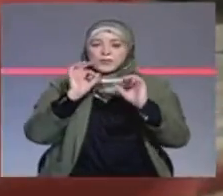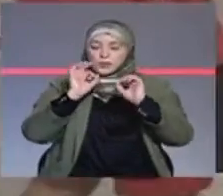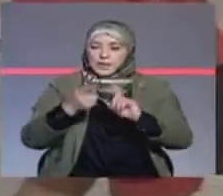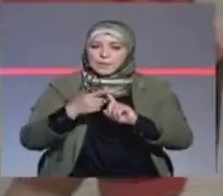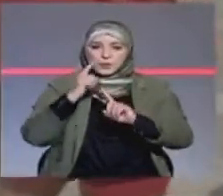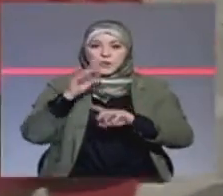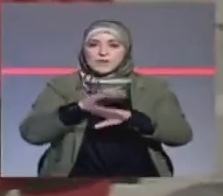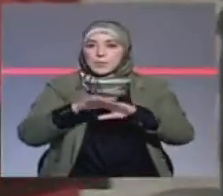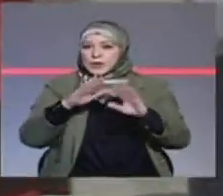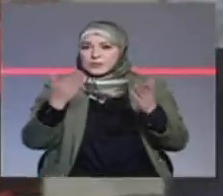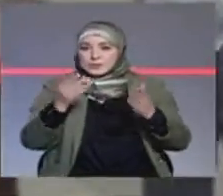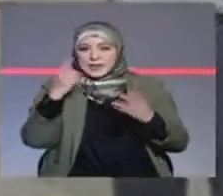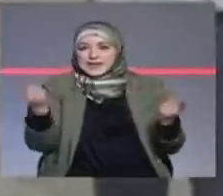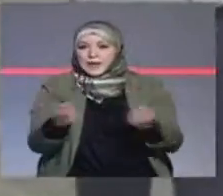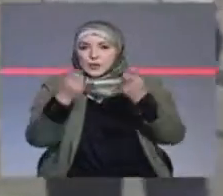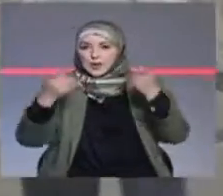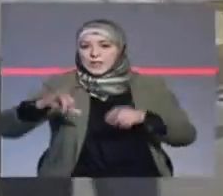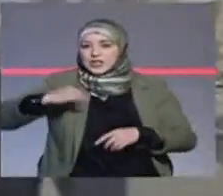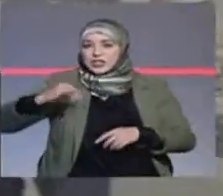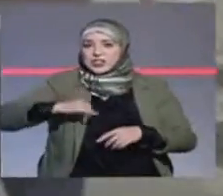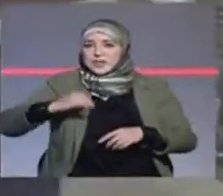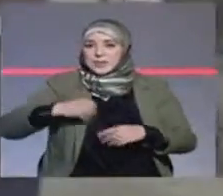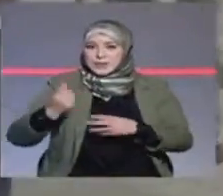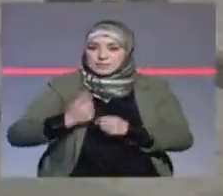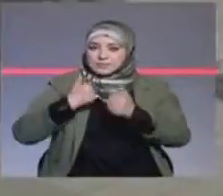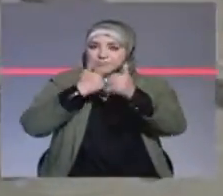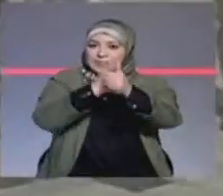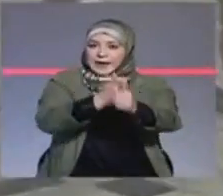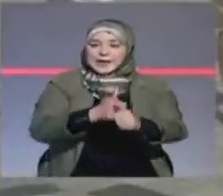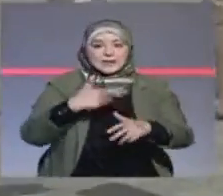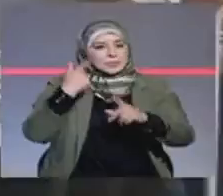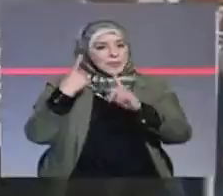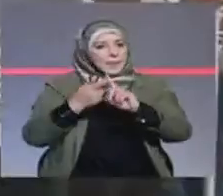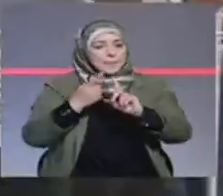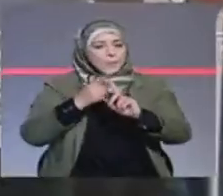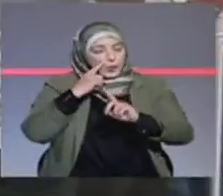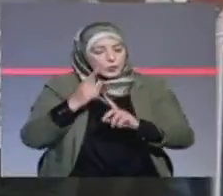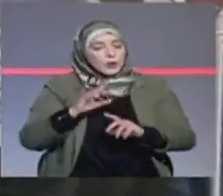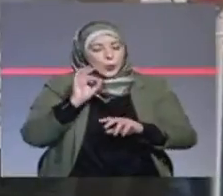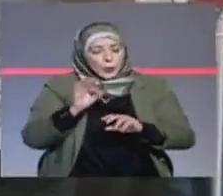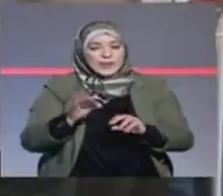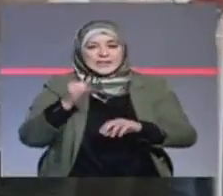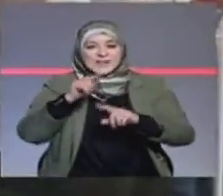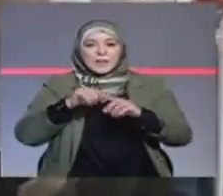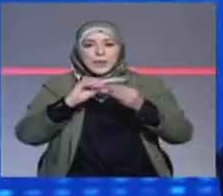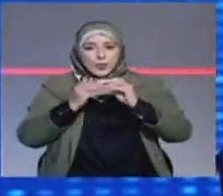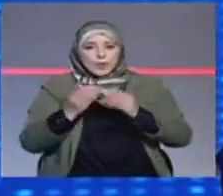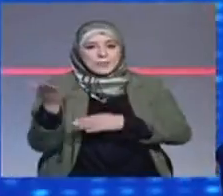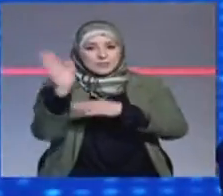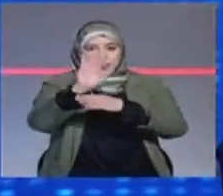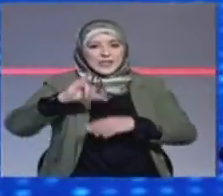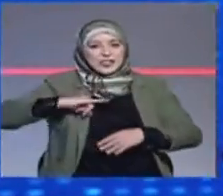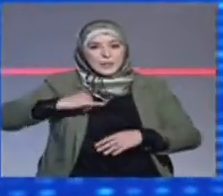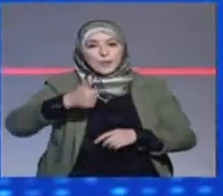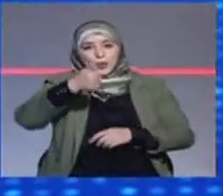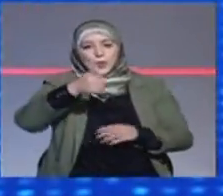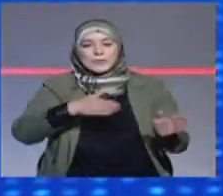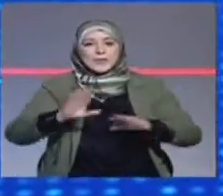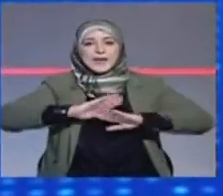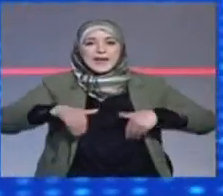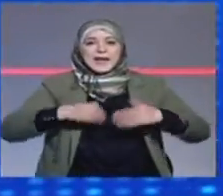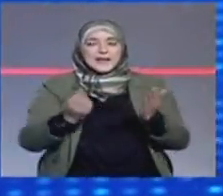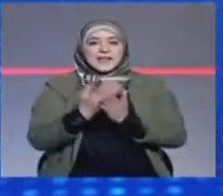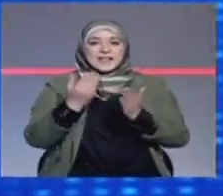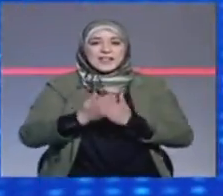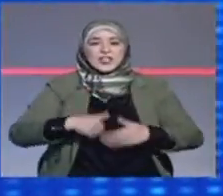بعدها الآخر إلى تكوين شباب قيادي يستعان به زمن الأزمات. نهاية النشرة